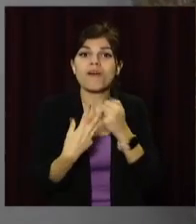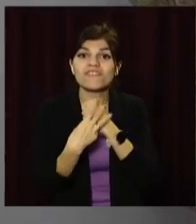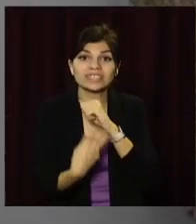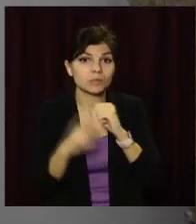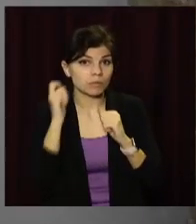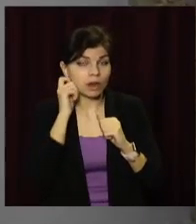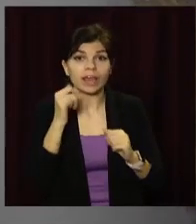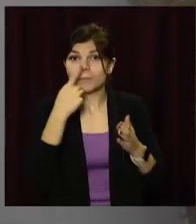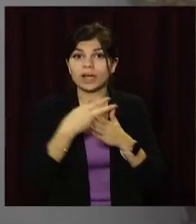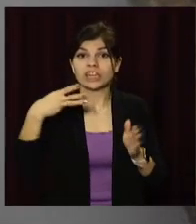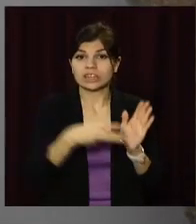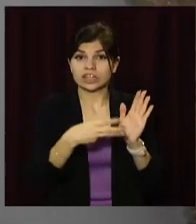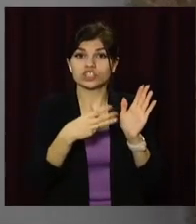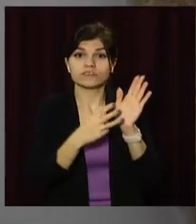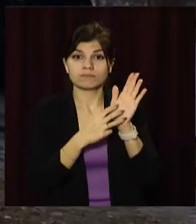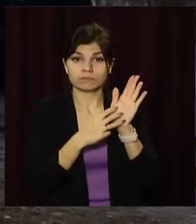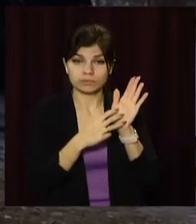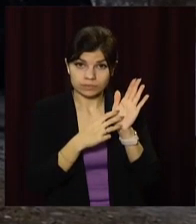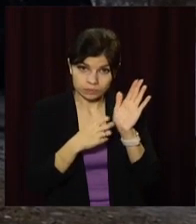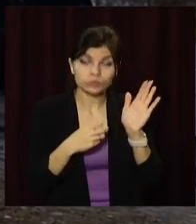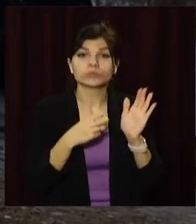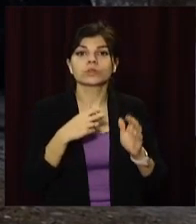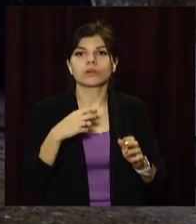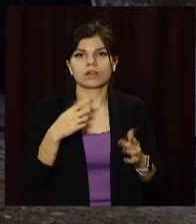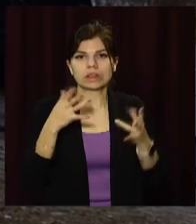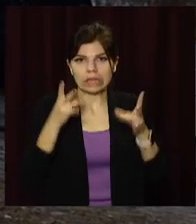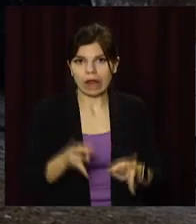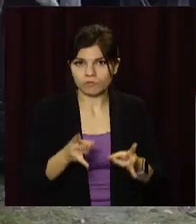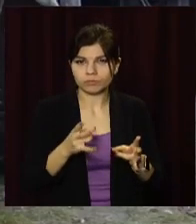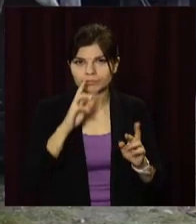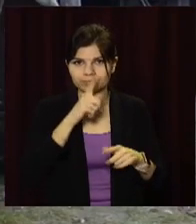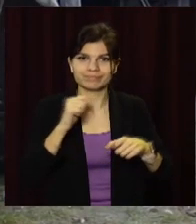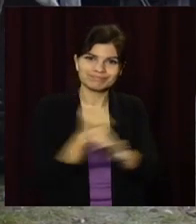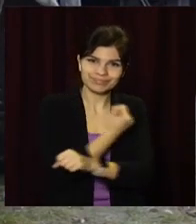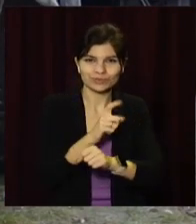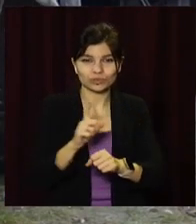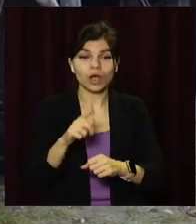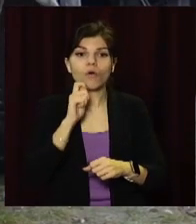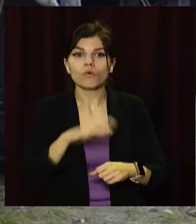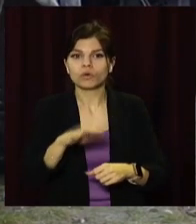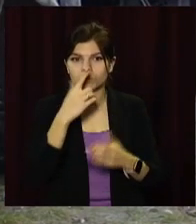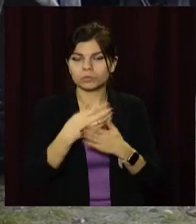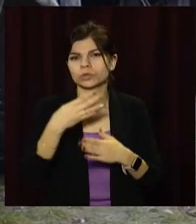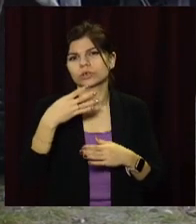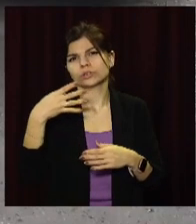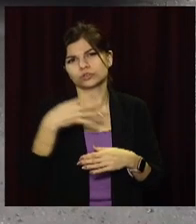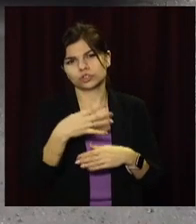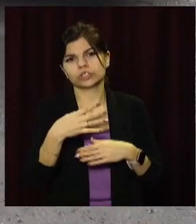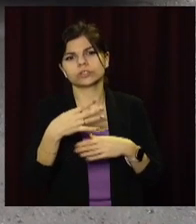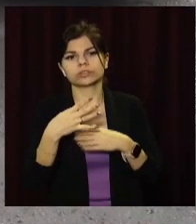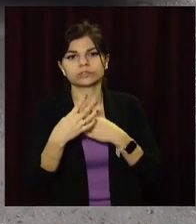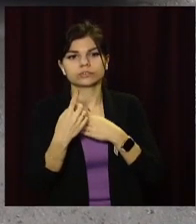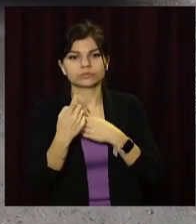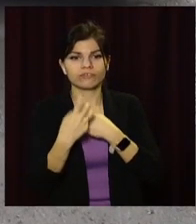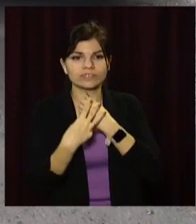156 українців до 18 років, майже 3700 травмовані. Крім того, за 11 місяців 2020 року в Україні